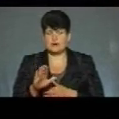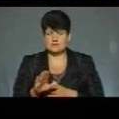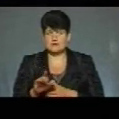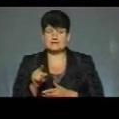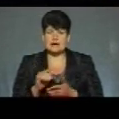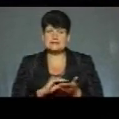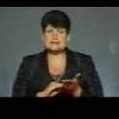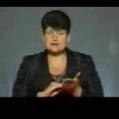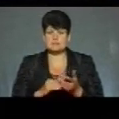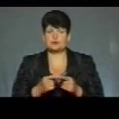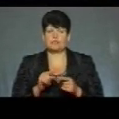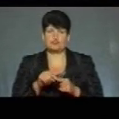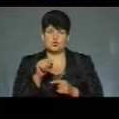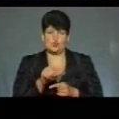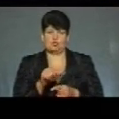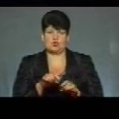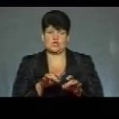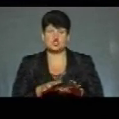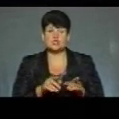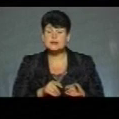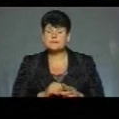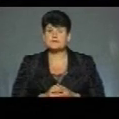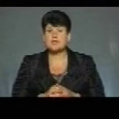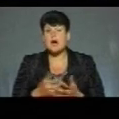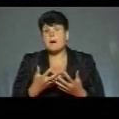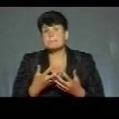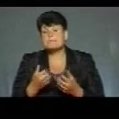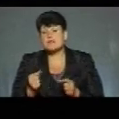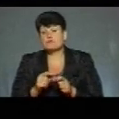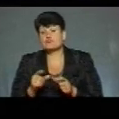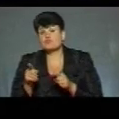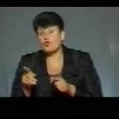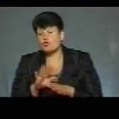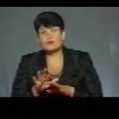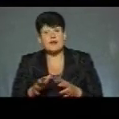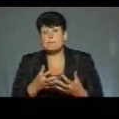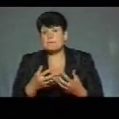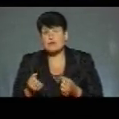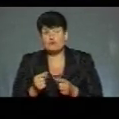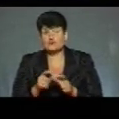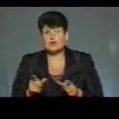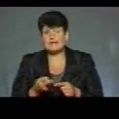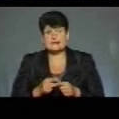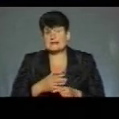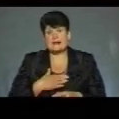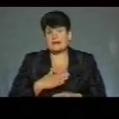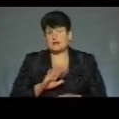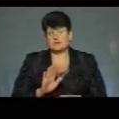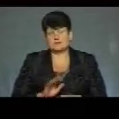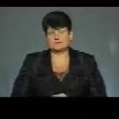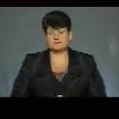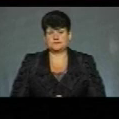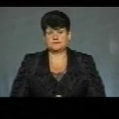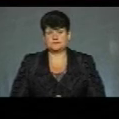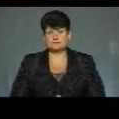записано в цьому рішенні. А приймуть в школу, не приймуть, це вже слово не за нами.